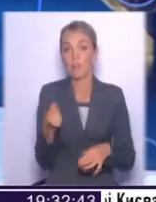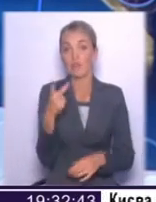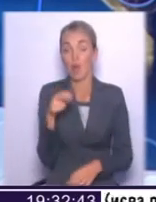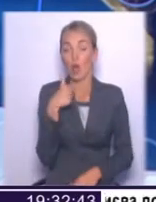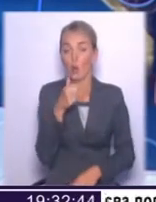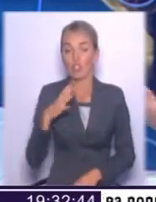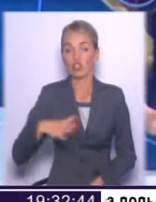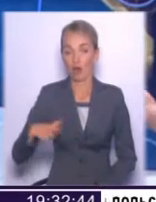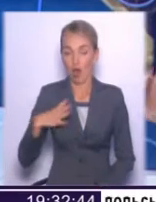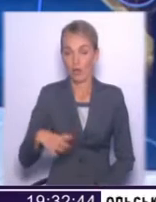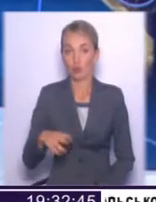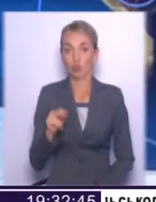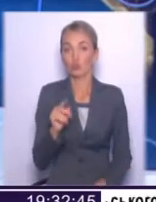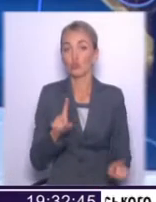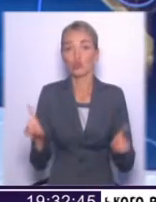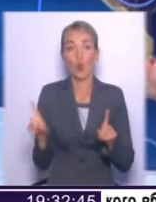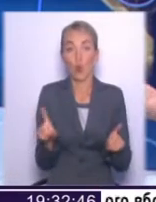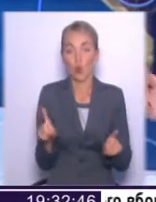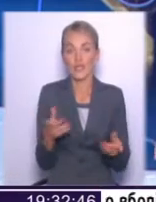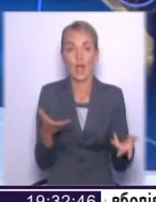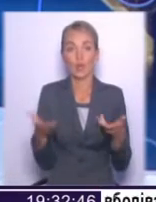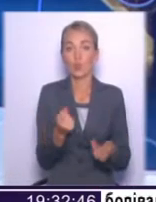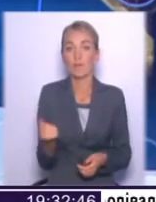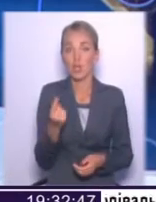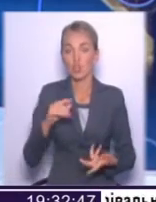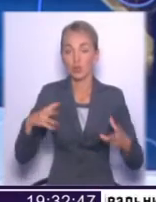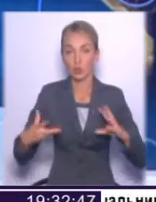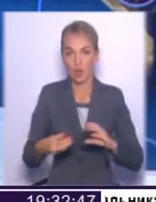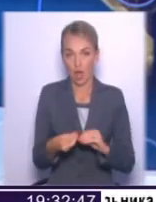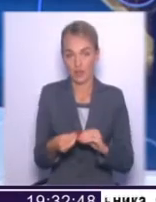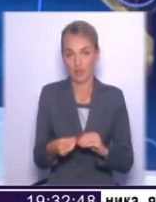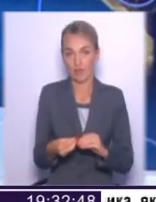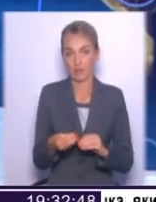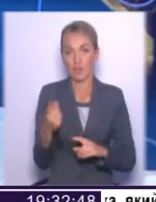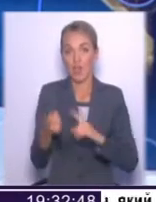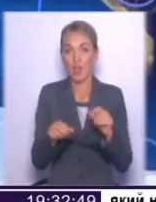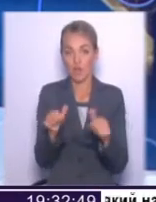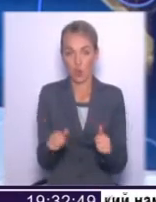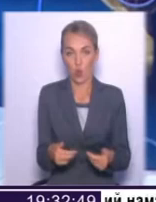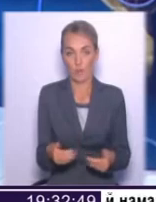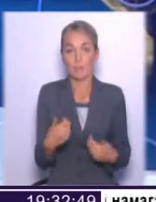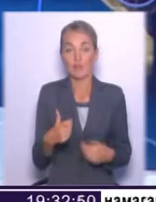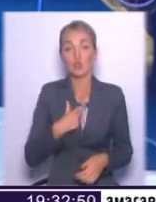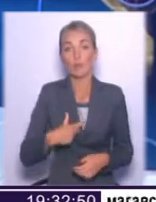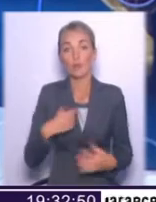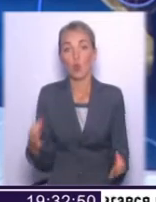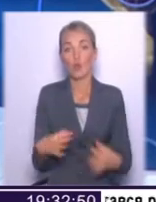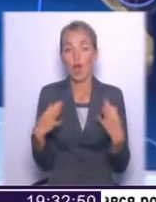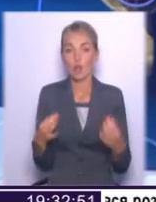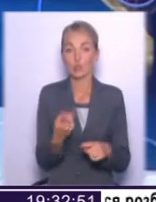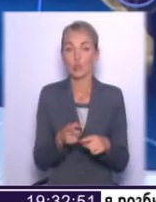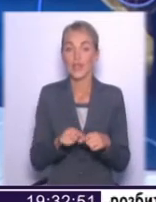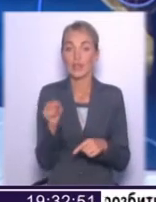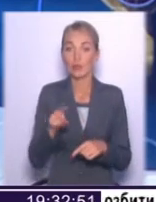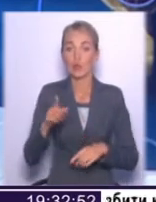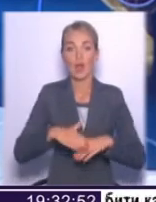чекаємо чогось, там, якихось перших результатів реформ. Ну, там, ми собі це пояснюємо тим, що на